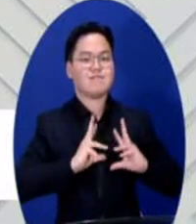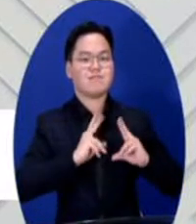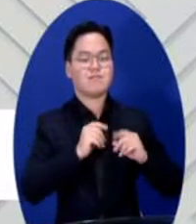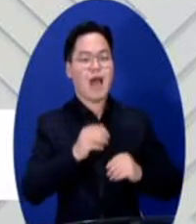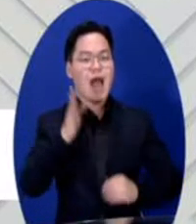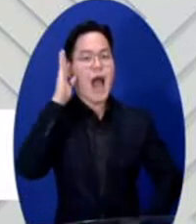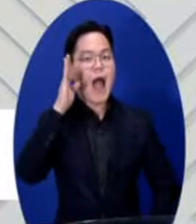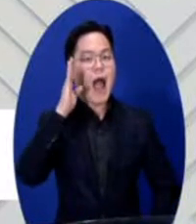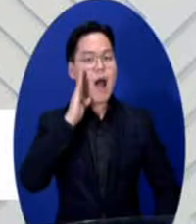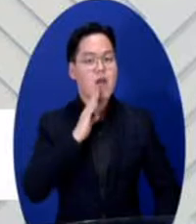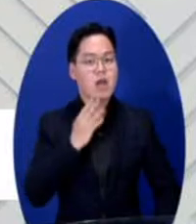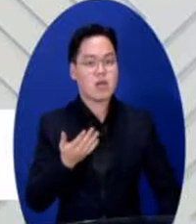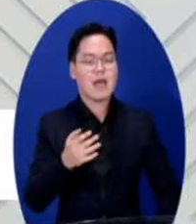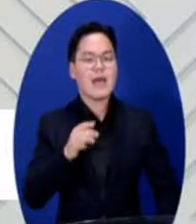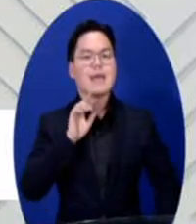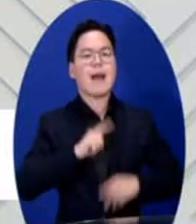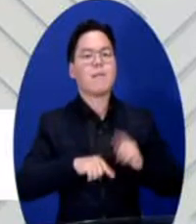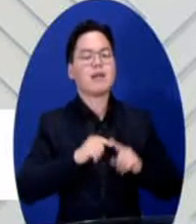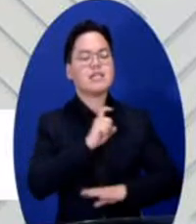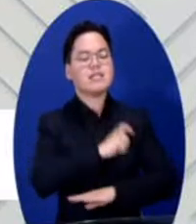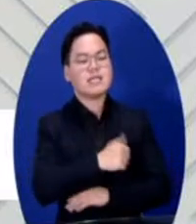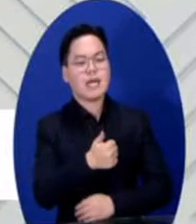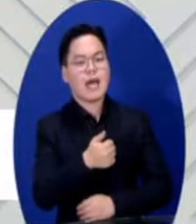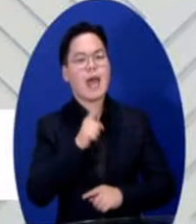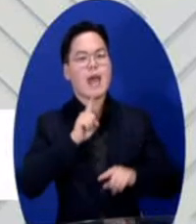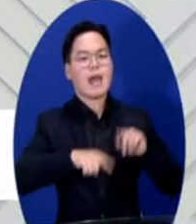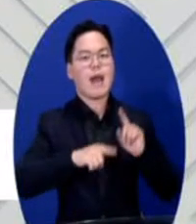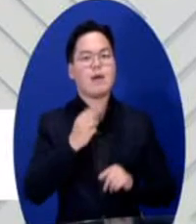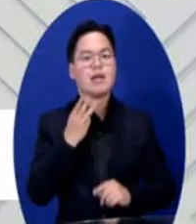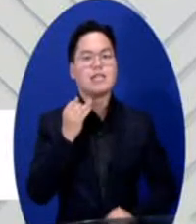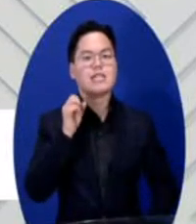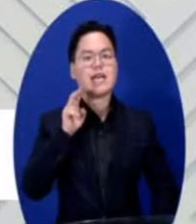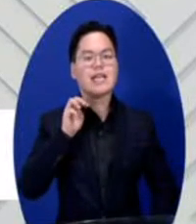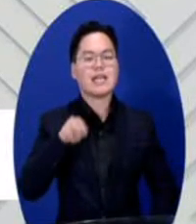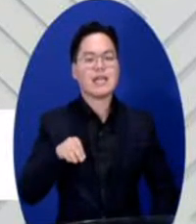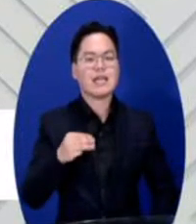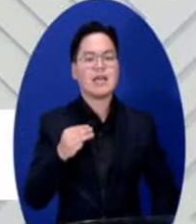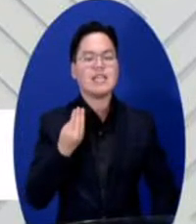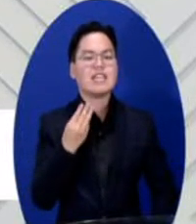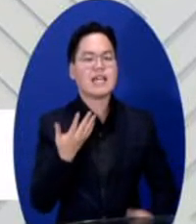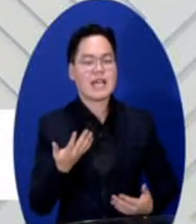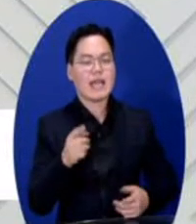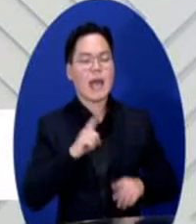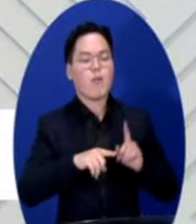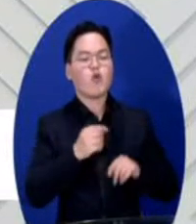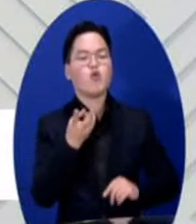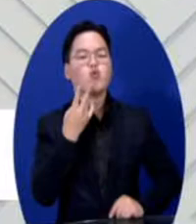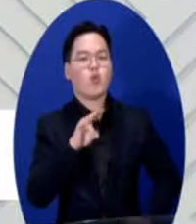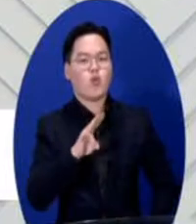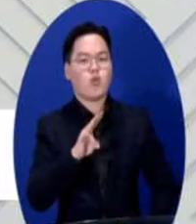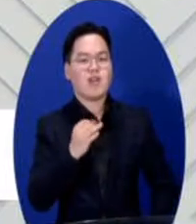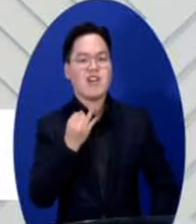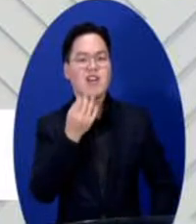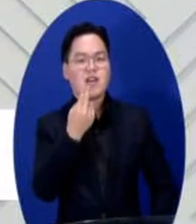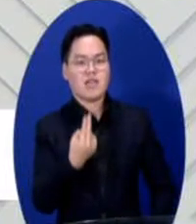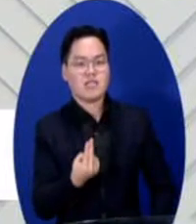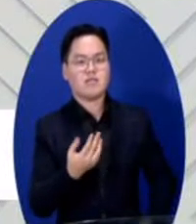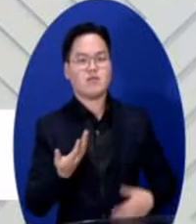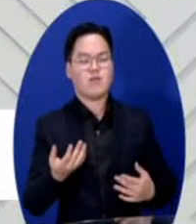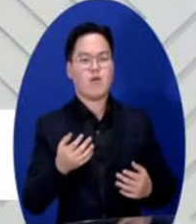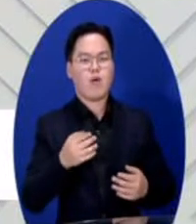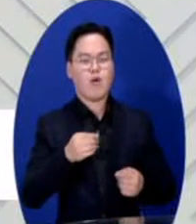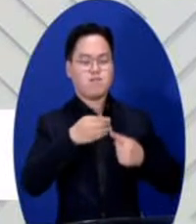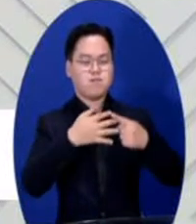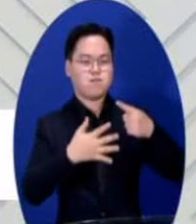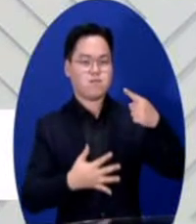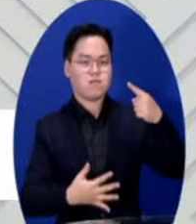эхчүүд бол хүүхдээ одоо ямар хичээлдээ сайн, ямар шалгалтанд, ямар дүн авсан, тэ тухайн хүүхдээ одоо явц, ирц